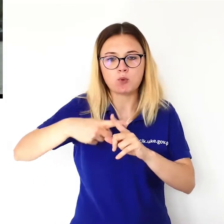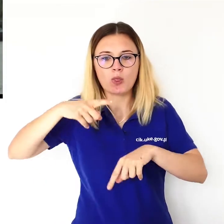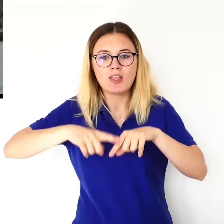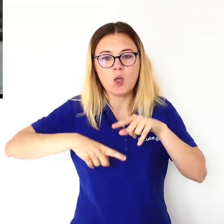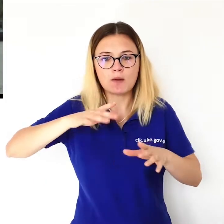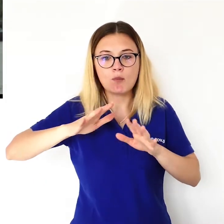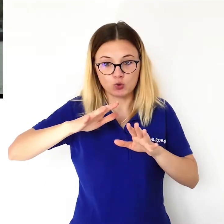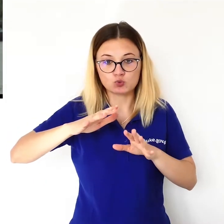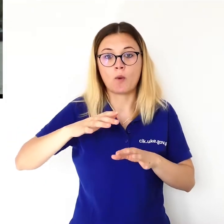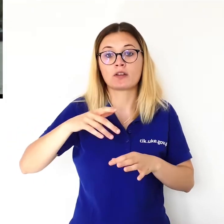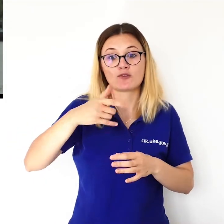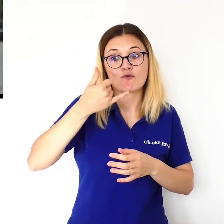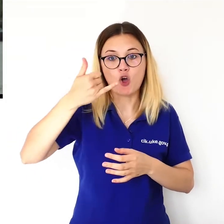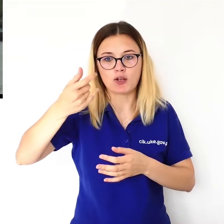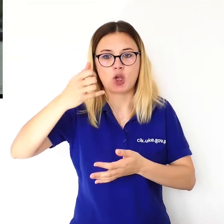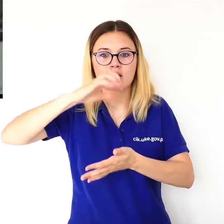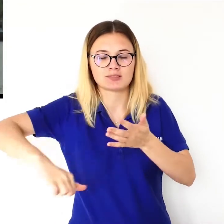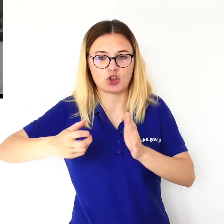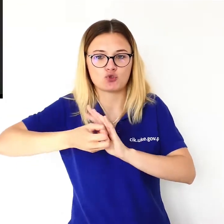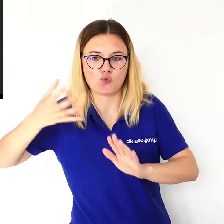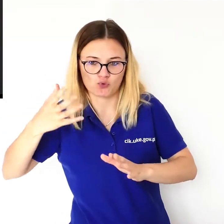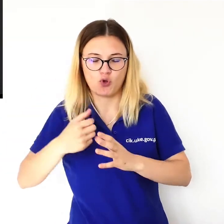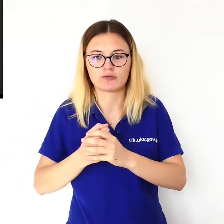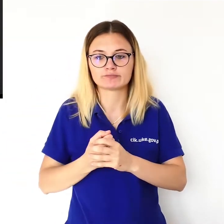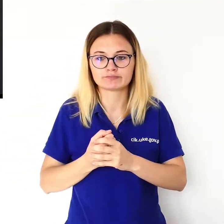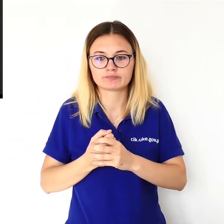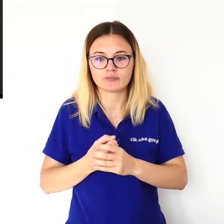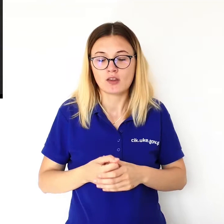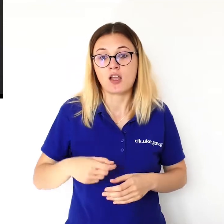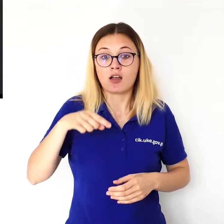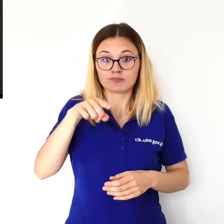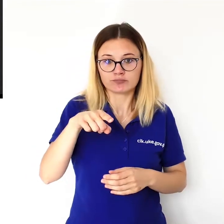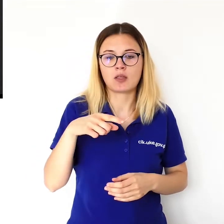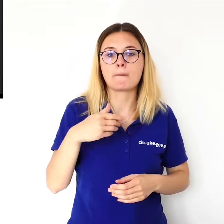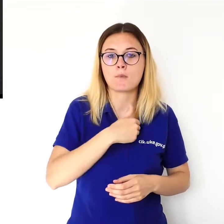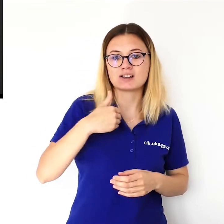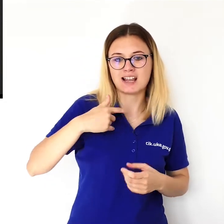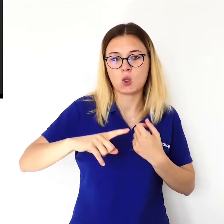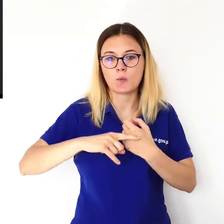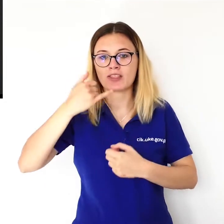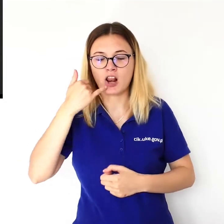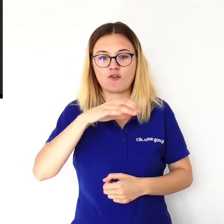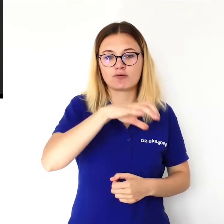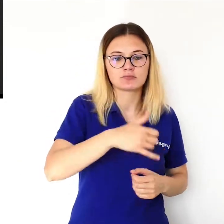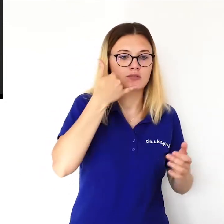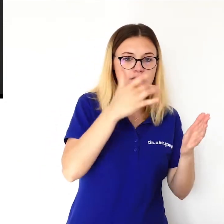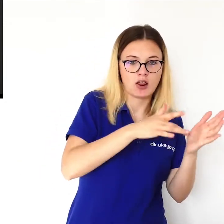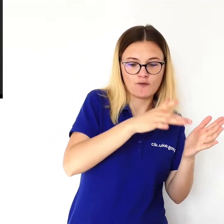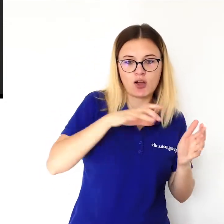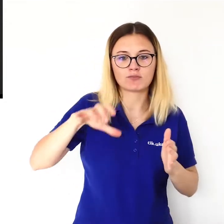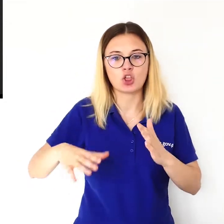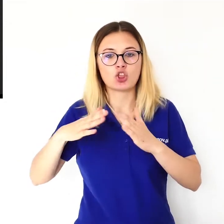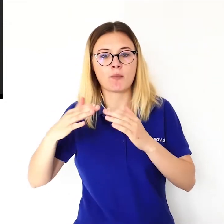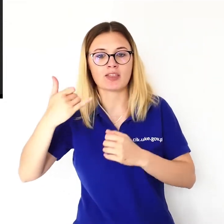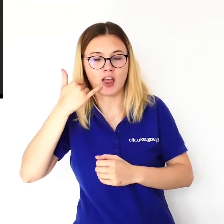i wykorzystywaniu naturalnej skłonności do oddzwaniania. Jeśli nie spodziewasz się telefonu z zagranicy, a wyświetlony na ekranie numer wydaje Ci